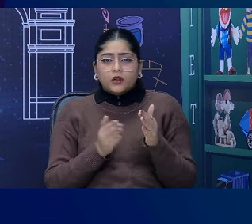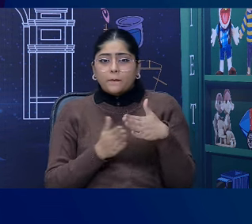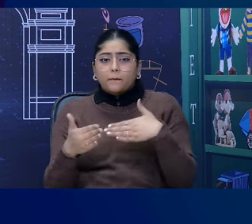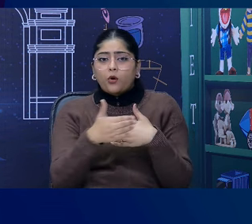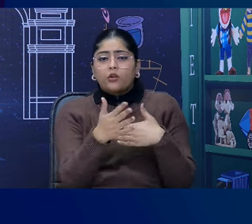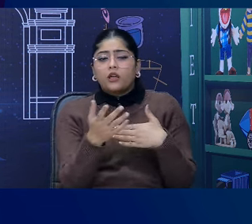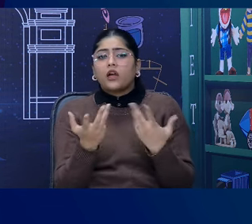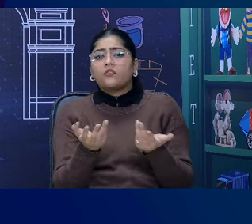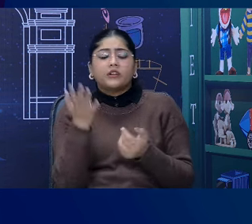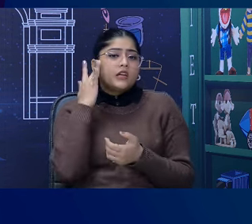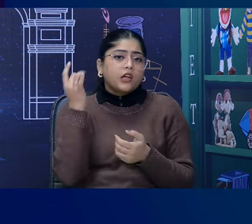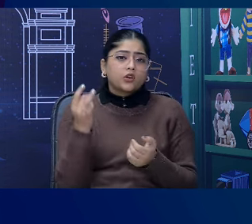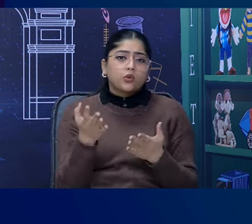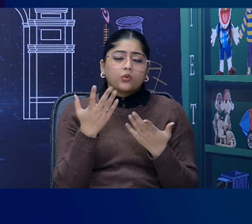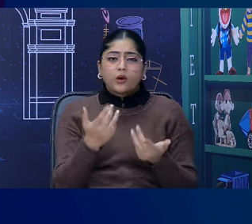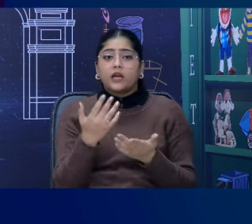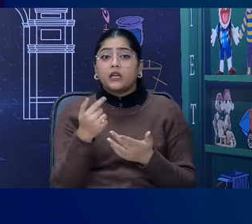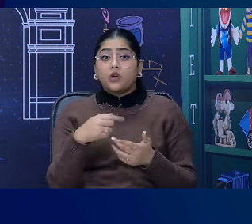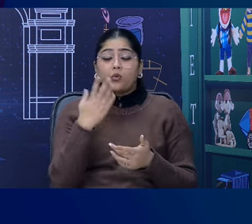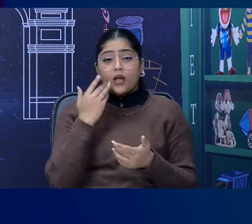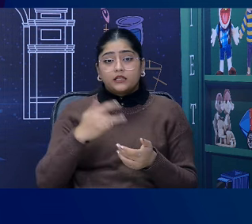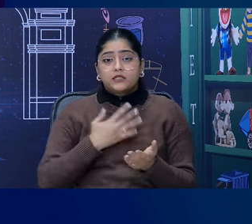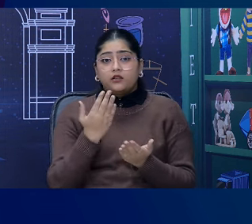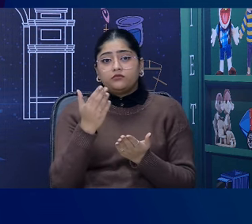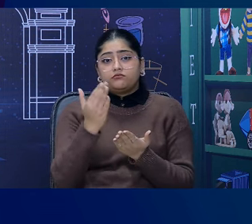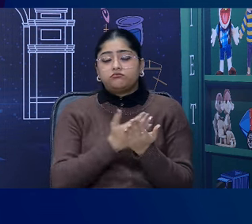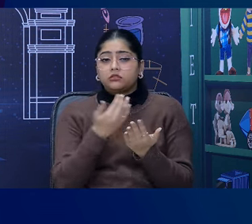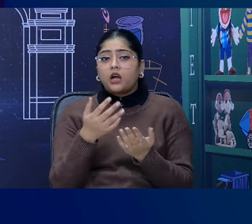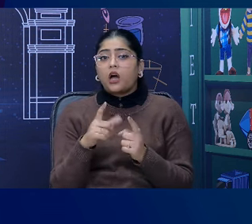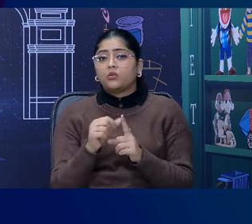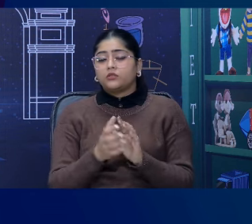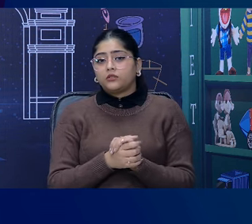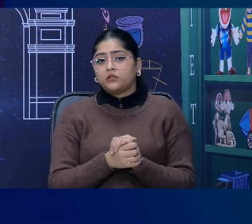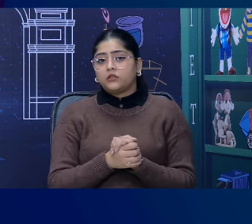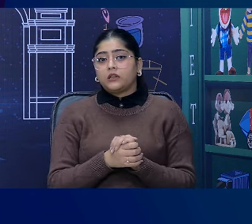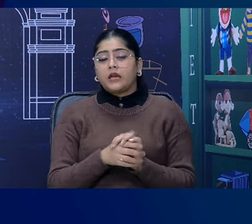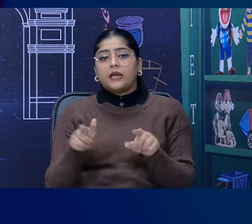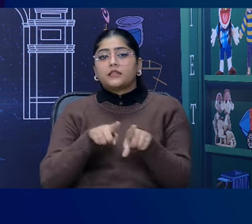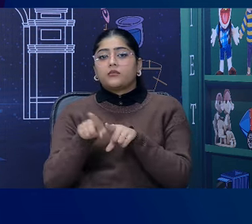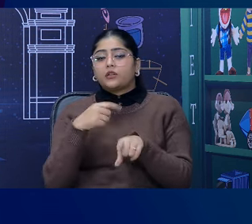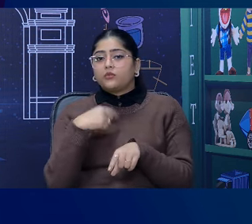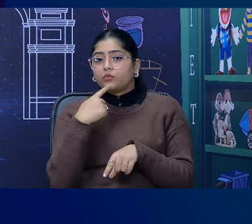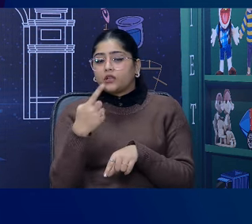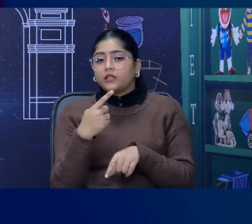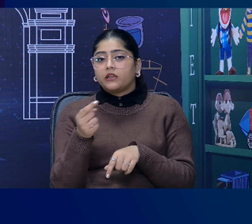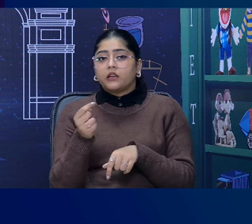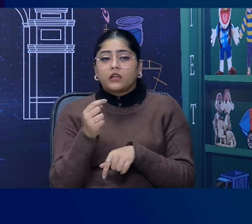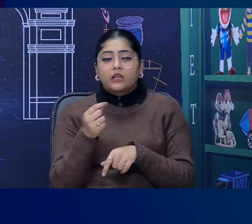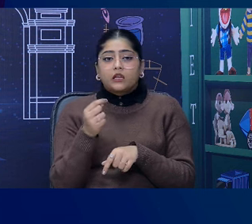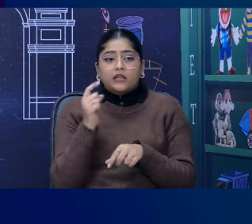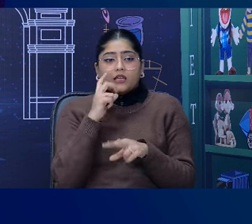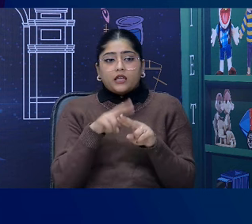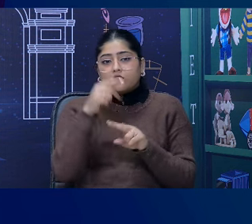अवॉइड करें अपने आप को प्रोटेक्ट करने के लिए ये मोस्टली काम करता है फ्लाइट सिचुएशन में कि हम वहां से निकल ले